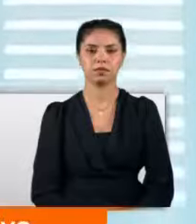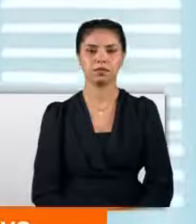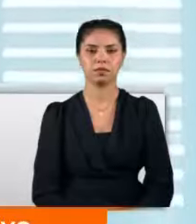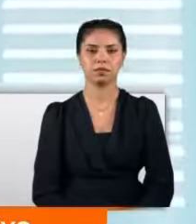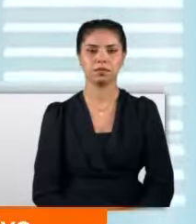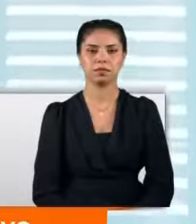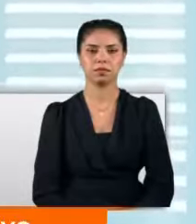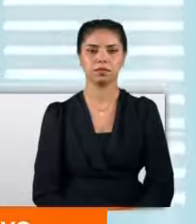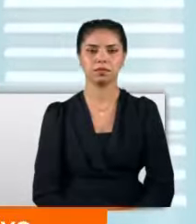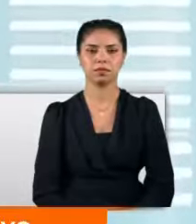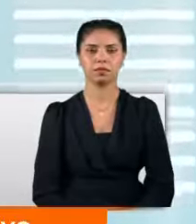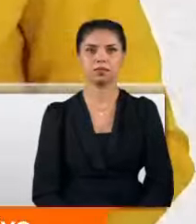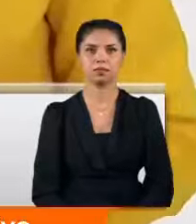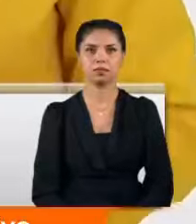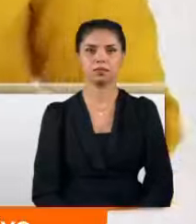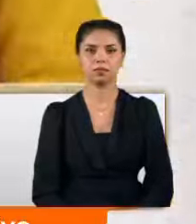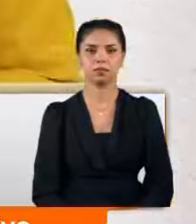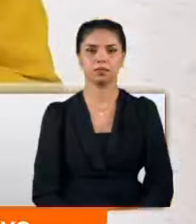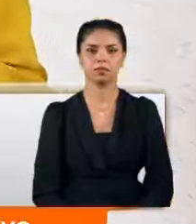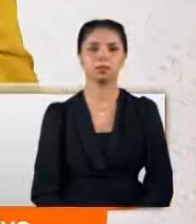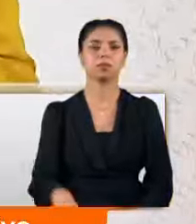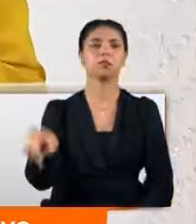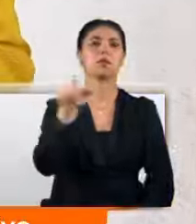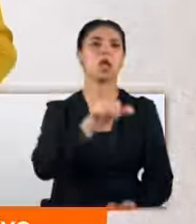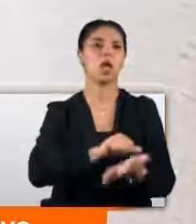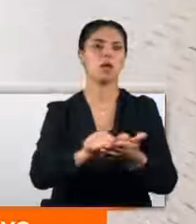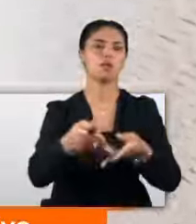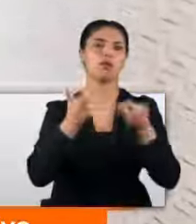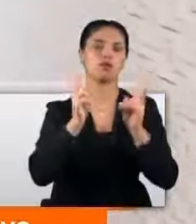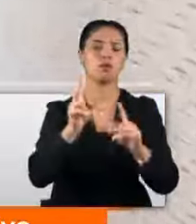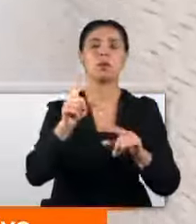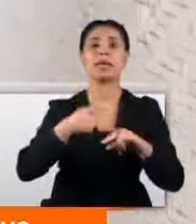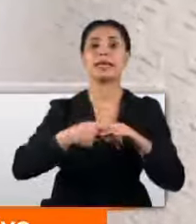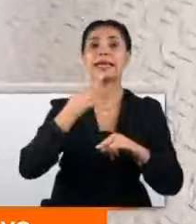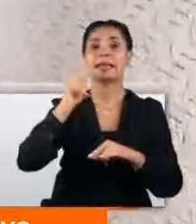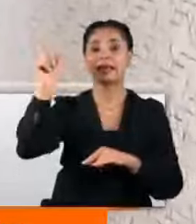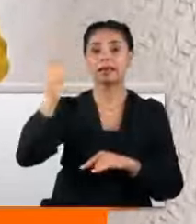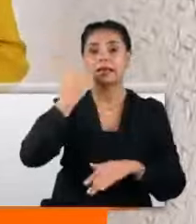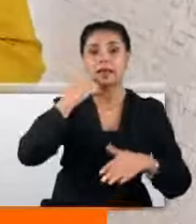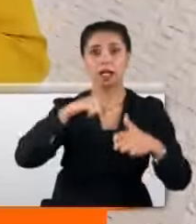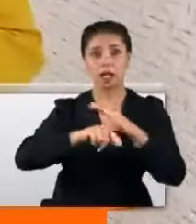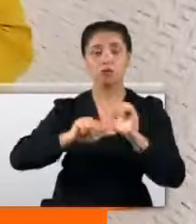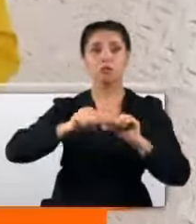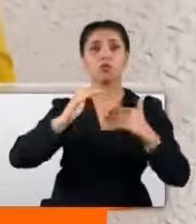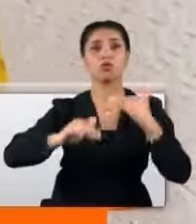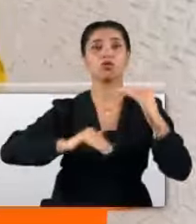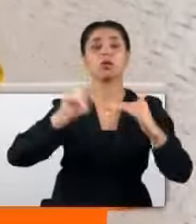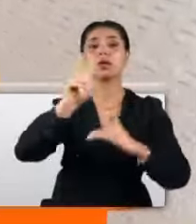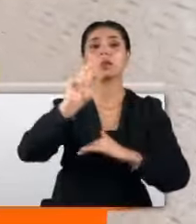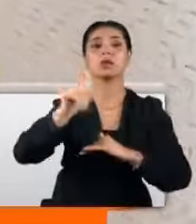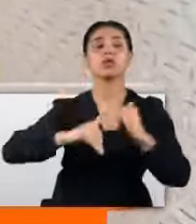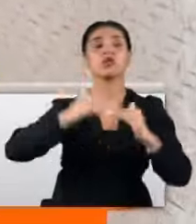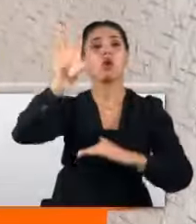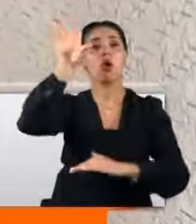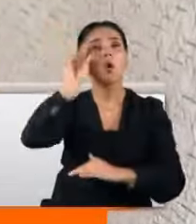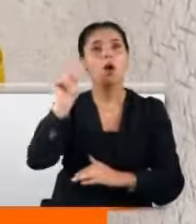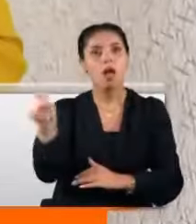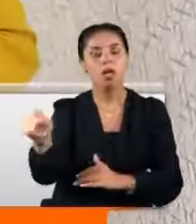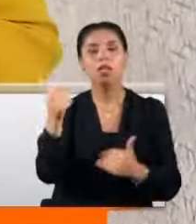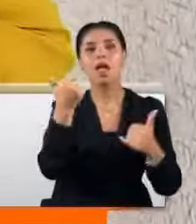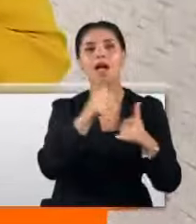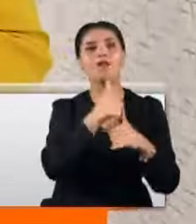Vermesen de olur dedik güldük yani. Buraya kadar her şey normaldi. Hilal Sakar asıl ihaneti boşandıktan 20 gün sonra öğrendi.